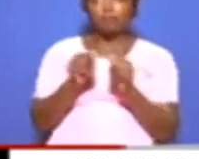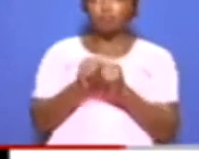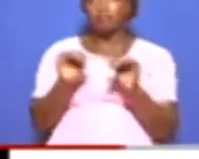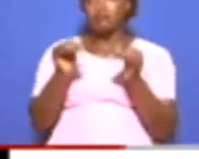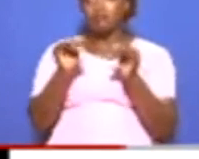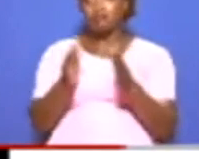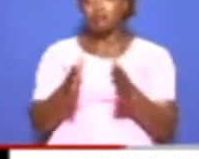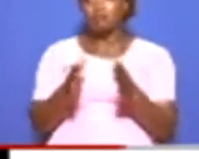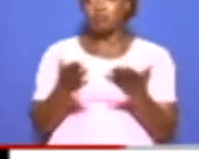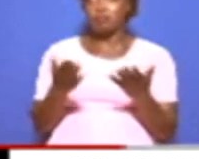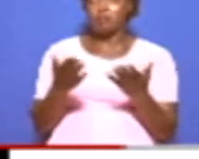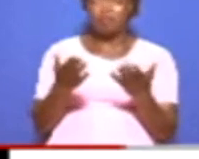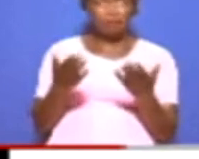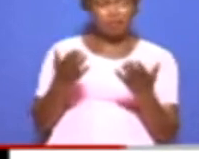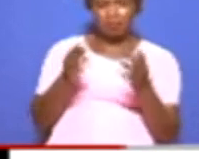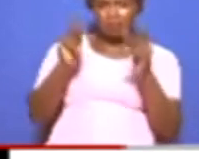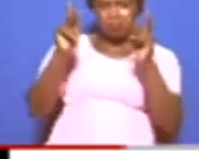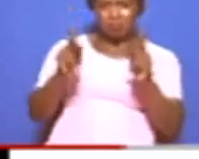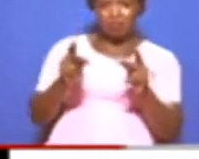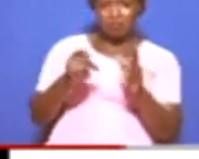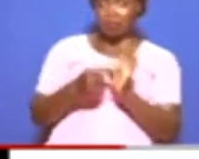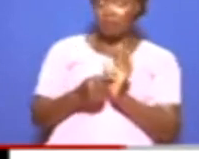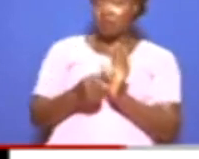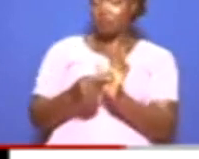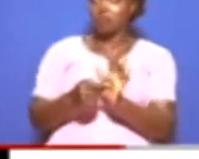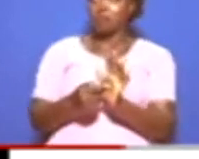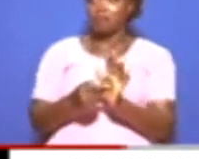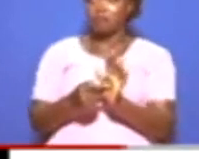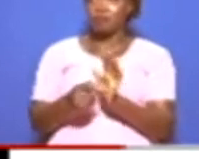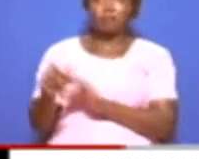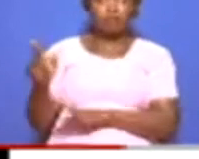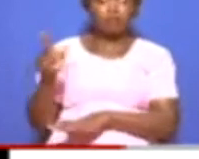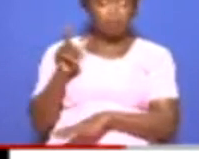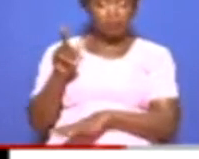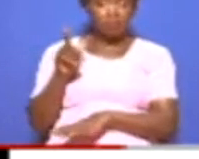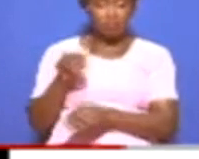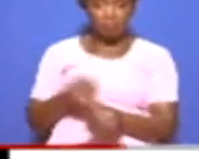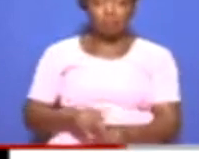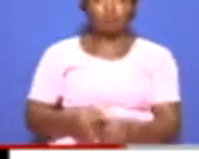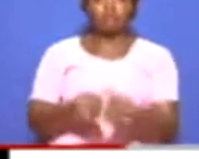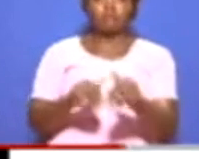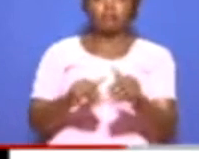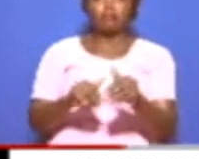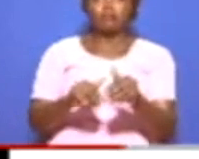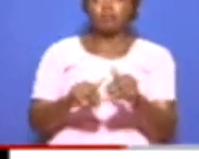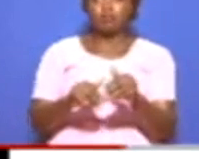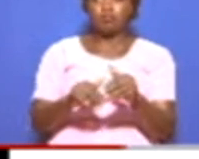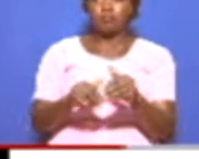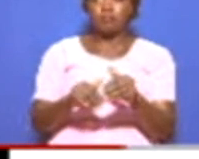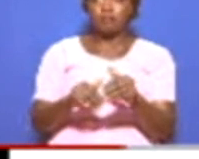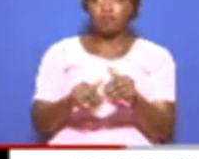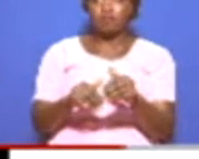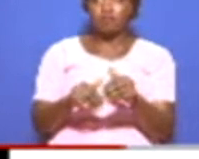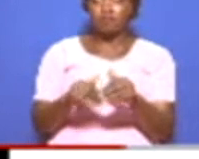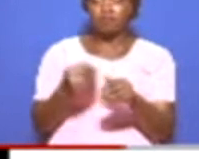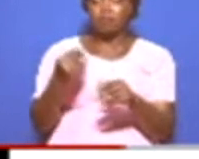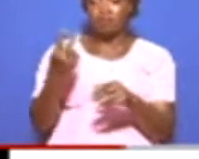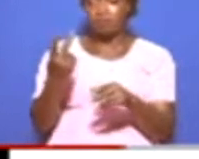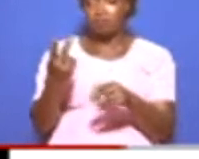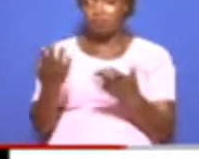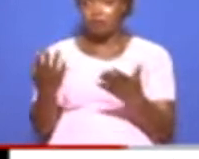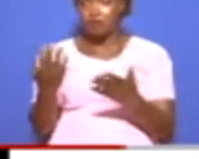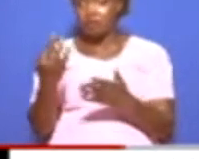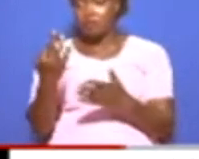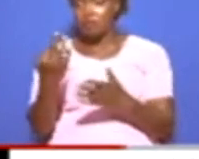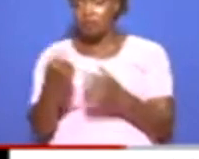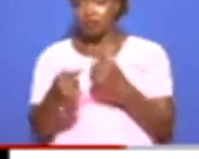know ilikuwa Kisumu ama wapi, wakaoneshwa sheria ambayo itakuwa ikifuatiliwa. Miaka miwili mitatu iliyopita kuna